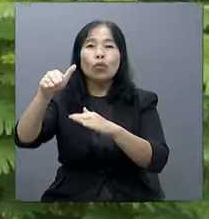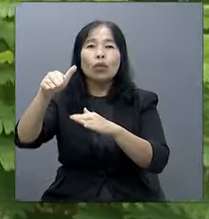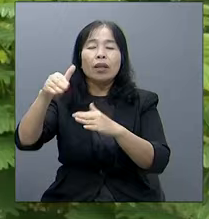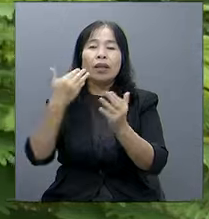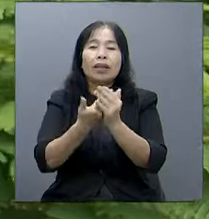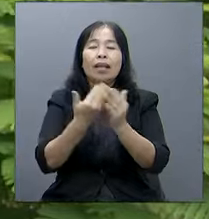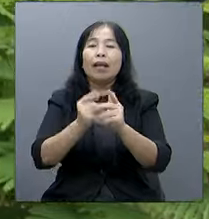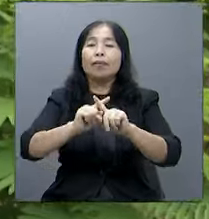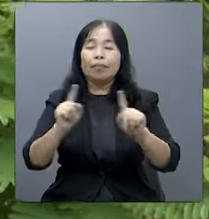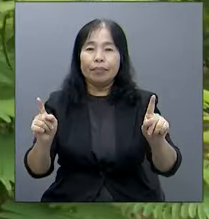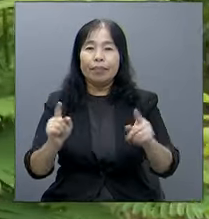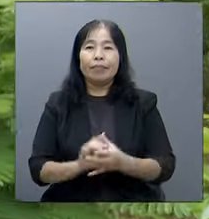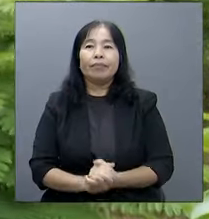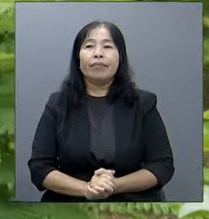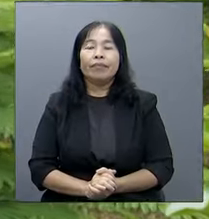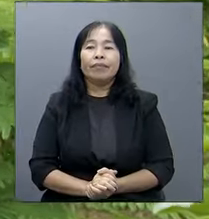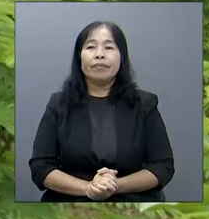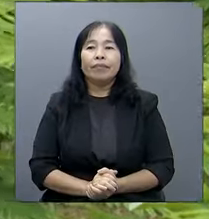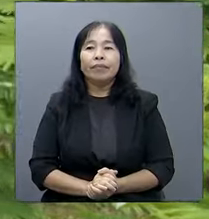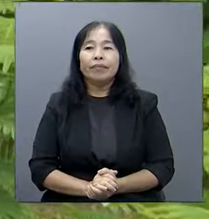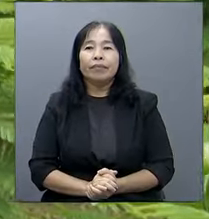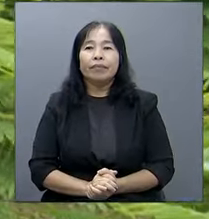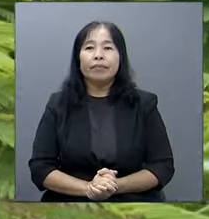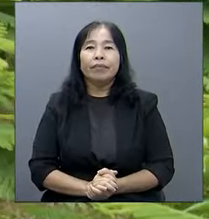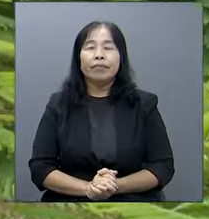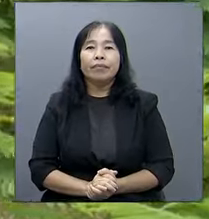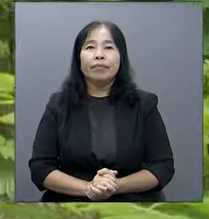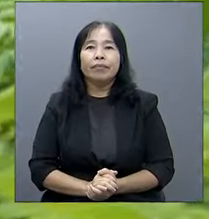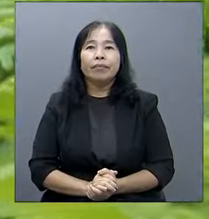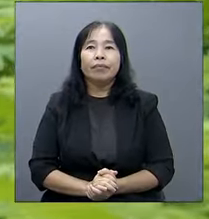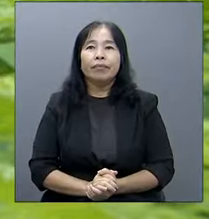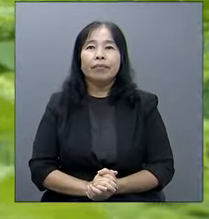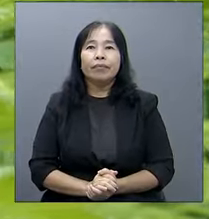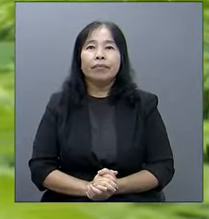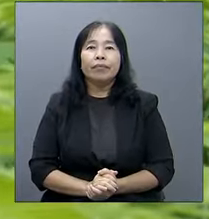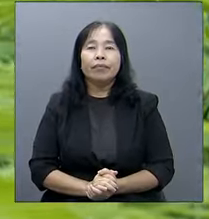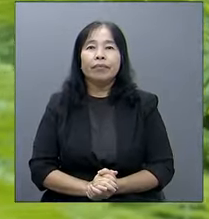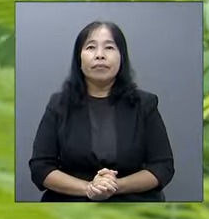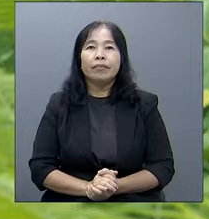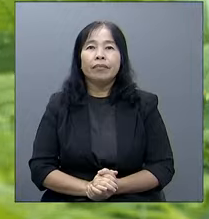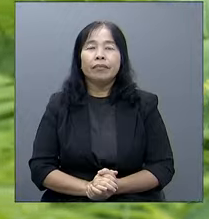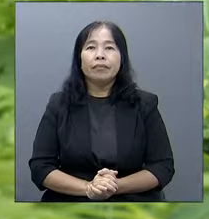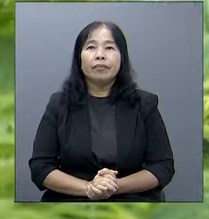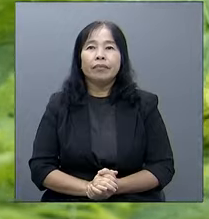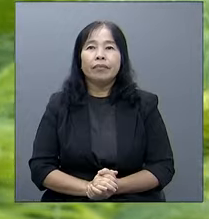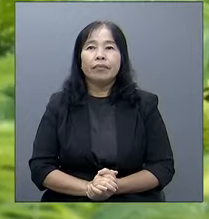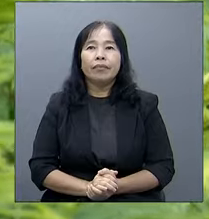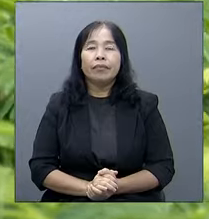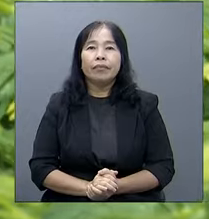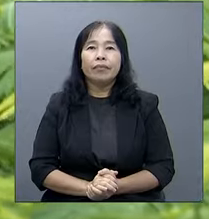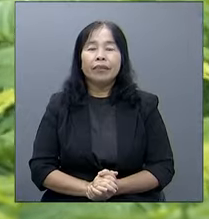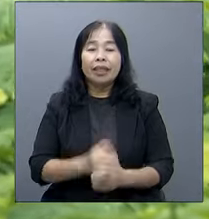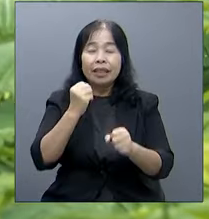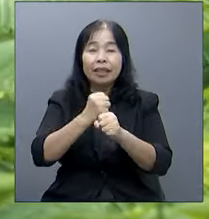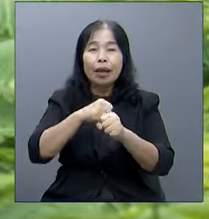ัือว่าที่ทํา McG forgot to